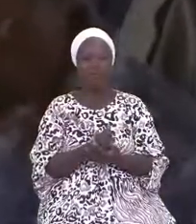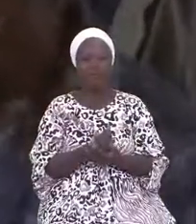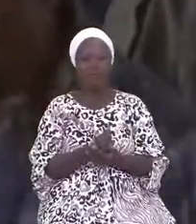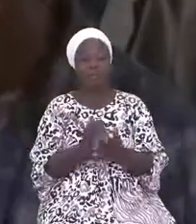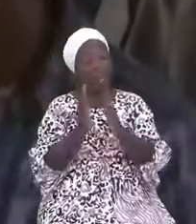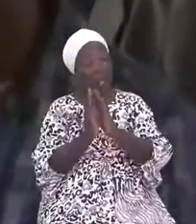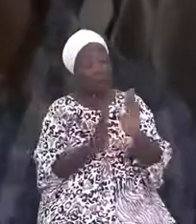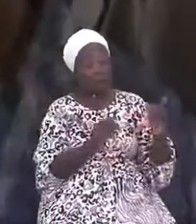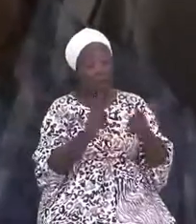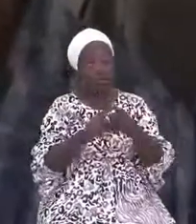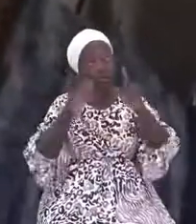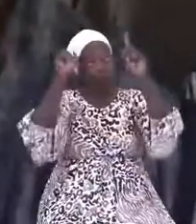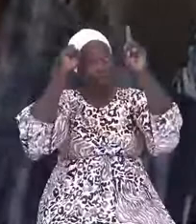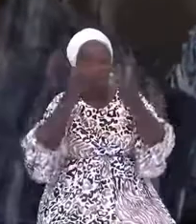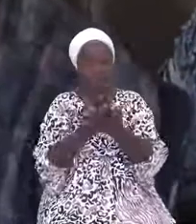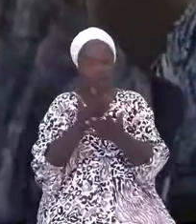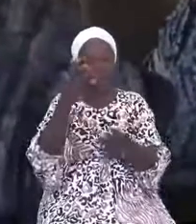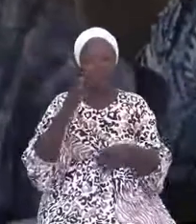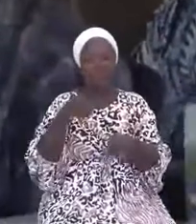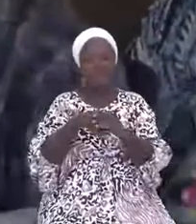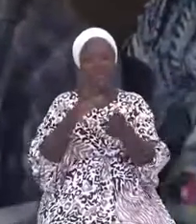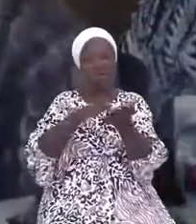Selon sa richesse avec gloire.